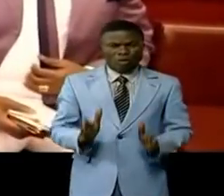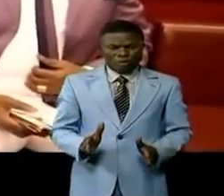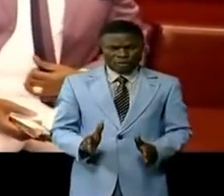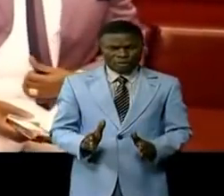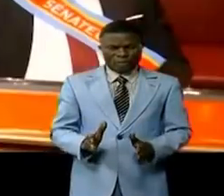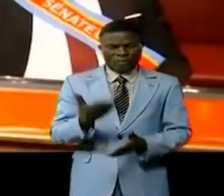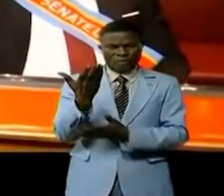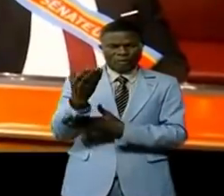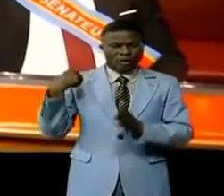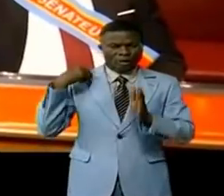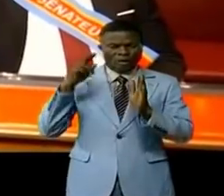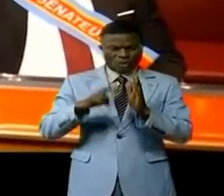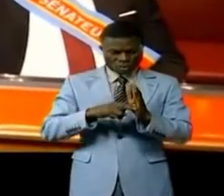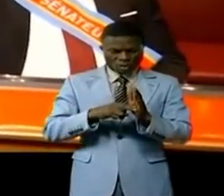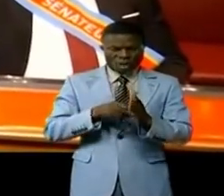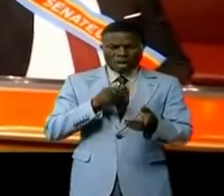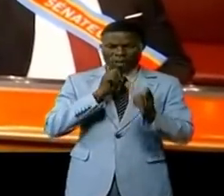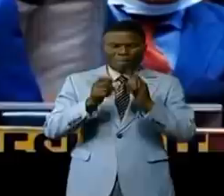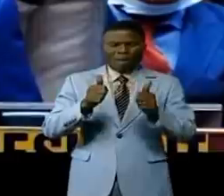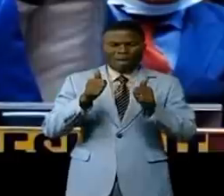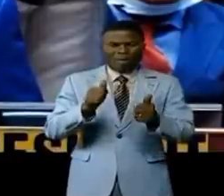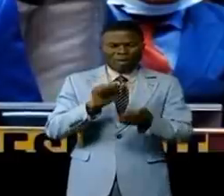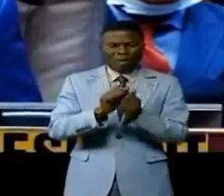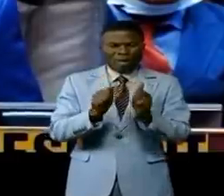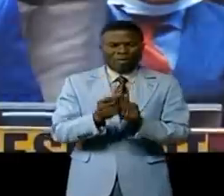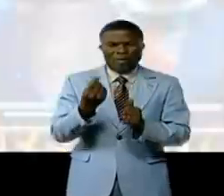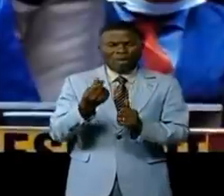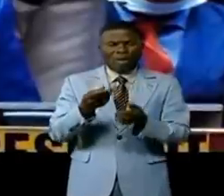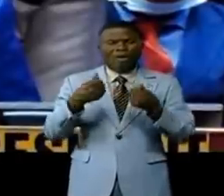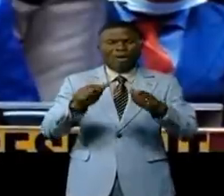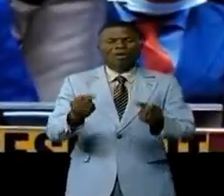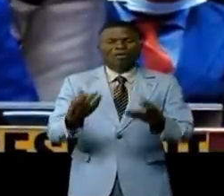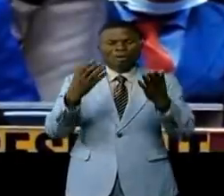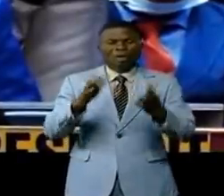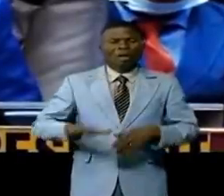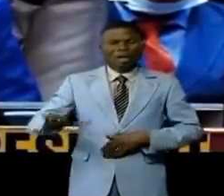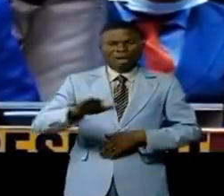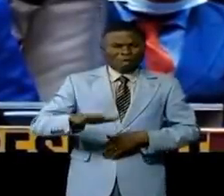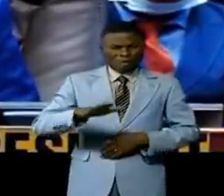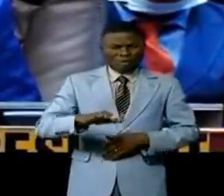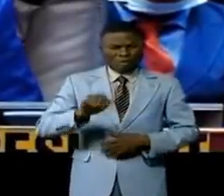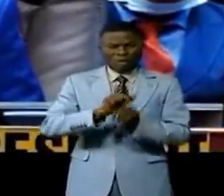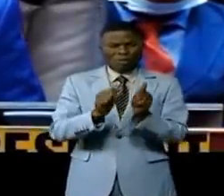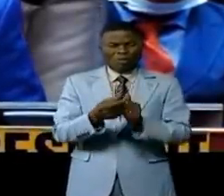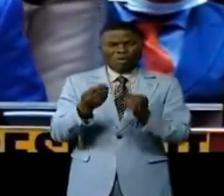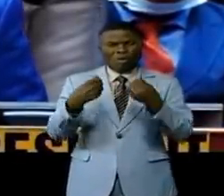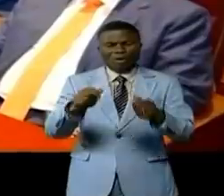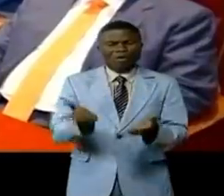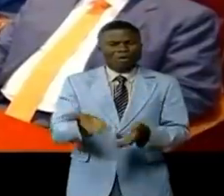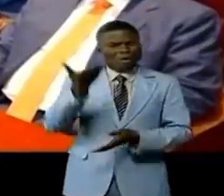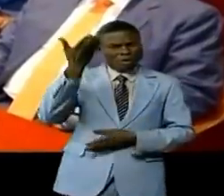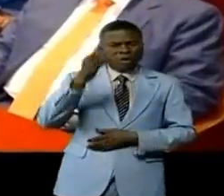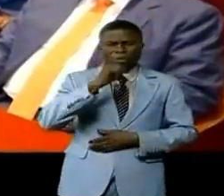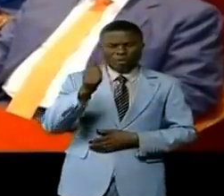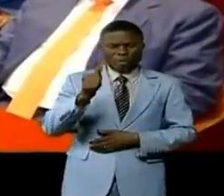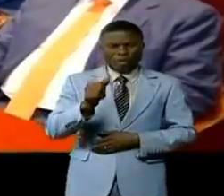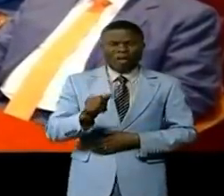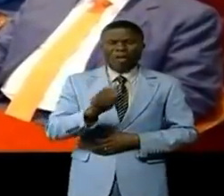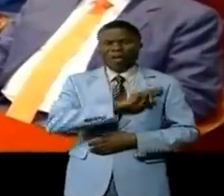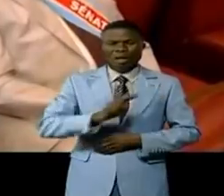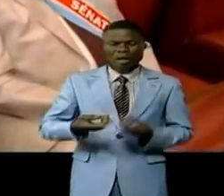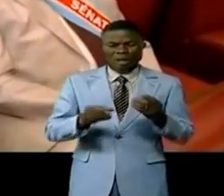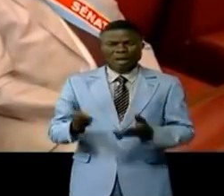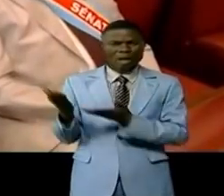exhorte le gouvernement à bien communiquer en matière de prix car le pays n'est pas à l'abri de l'inflation car l'air RDC importe une